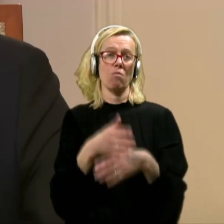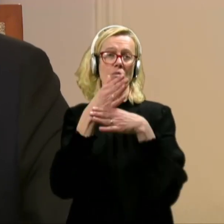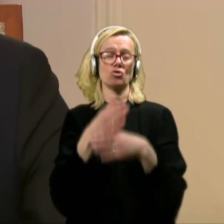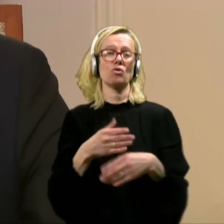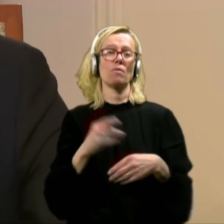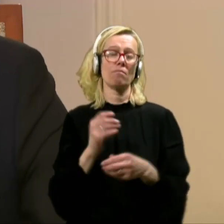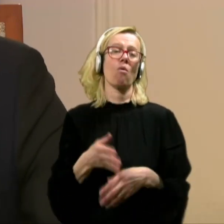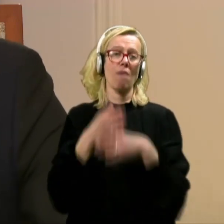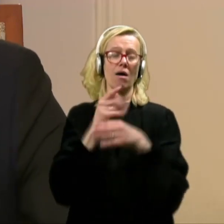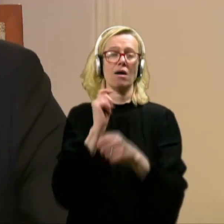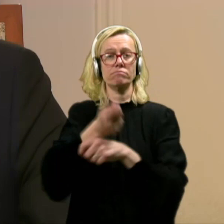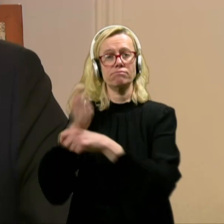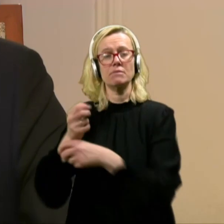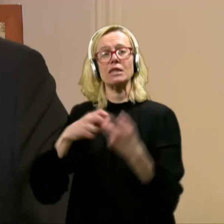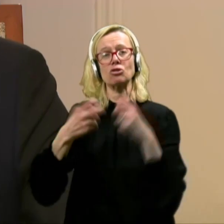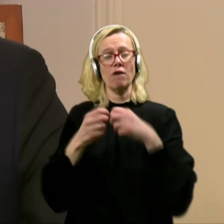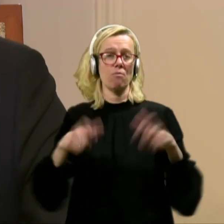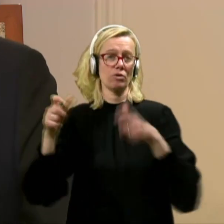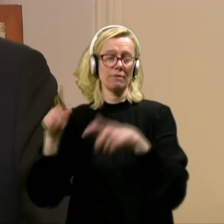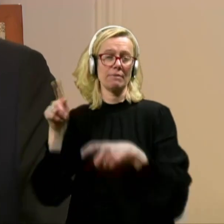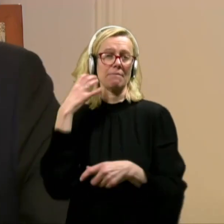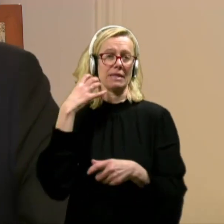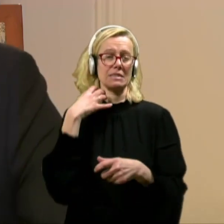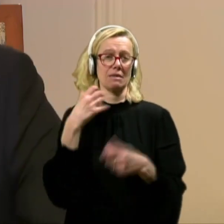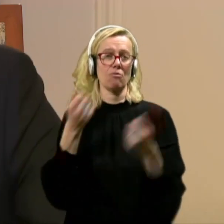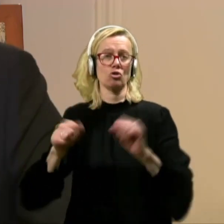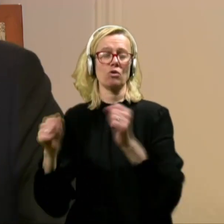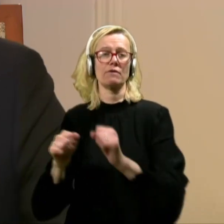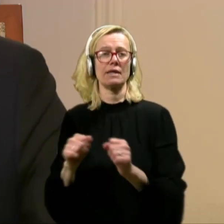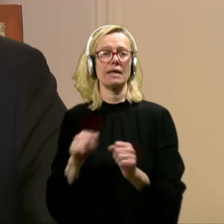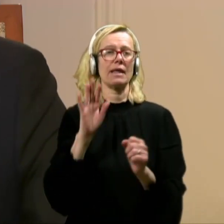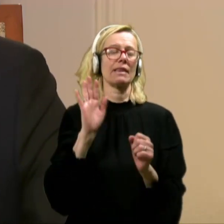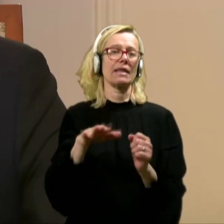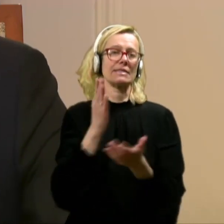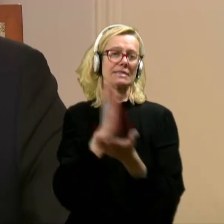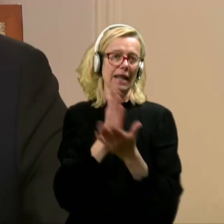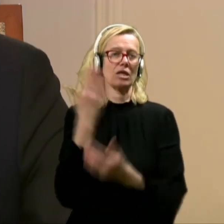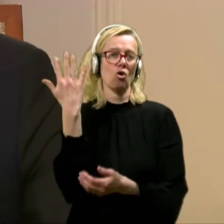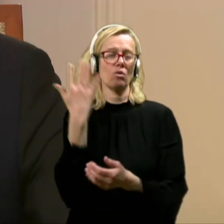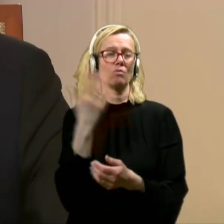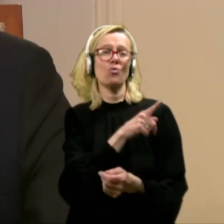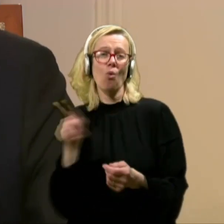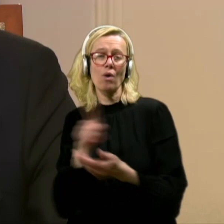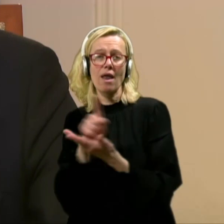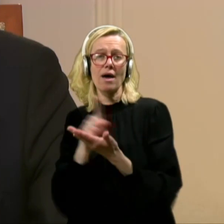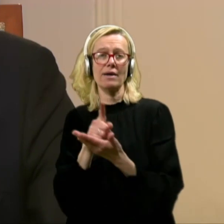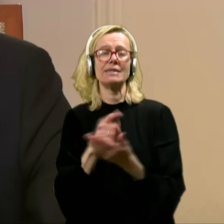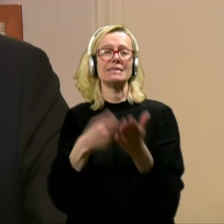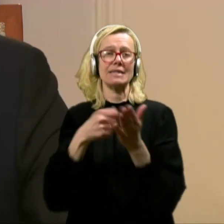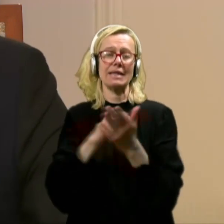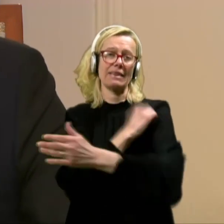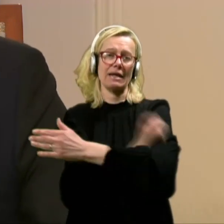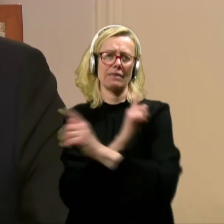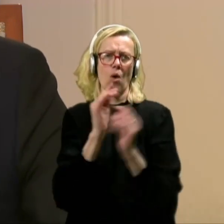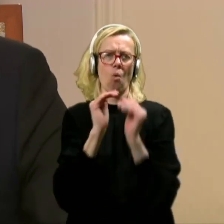pomagala prebroditi težave podjetjem in kmetijskim gospodarstvom na srednji rok, dokler se cene energentov